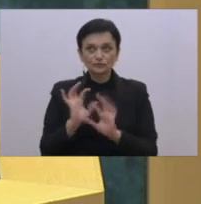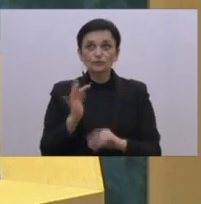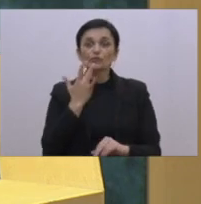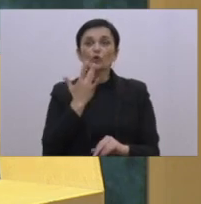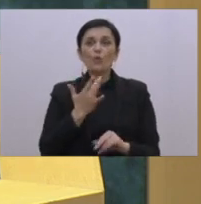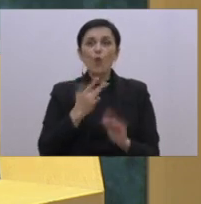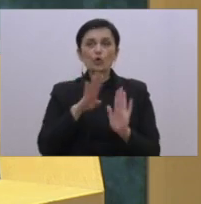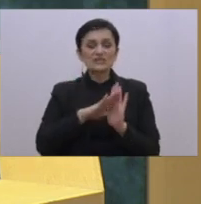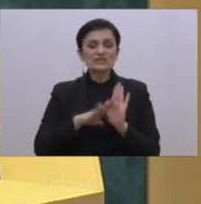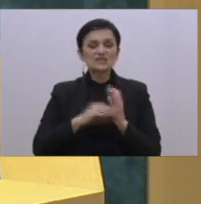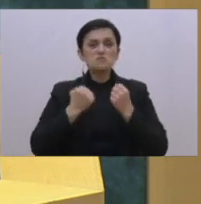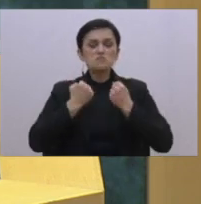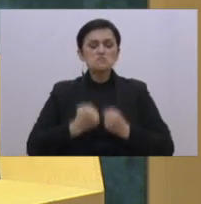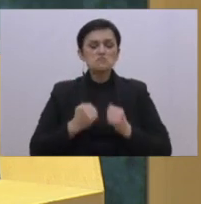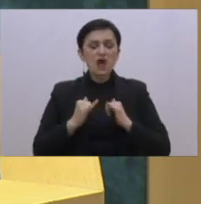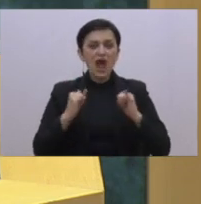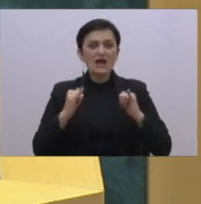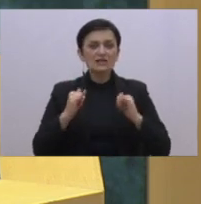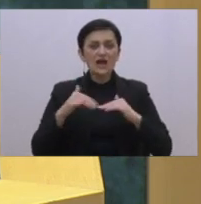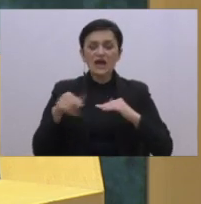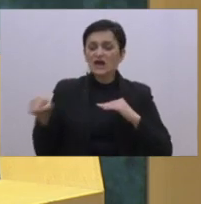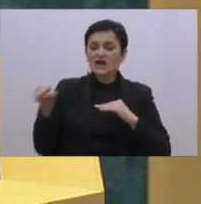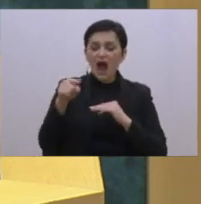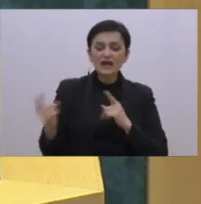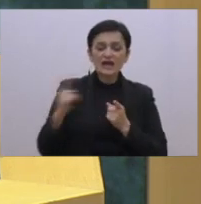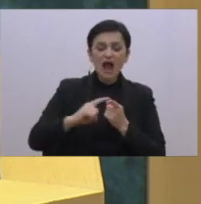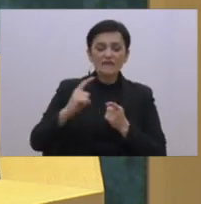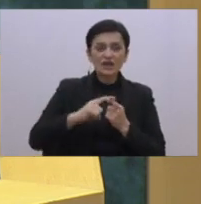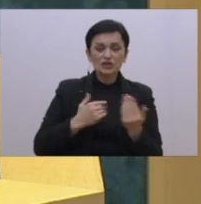პოლიტიკური სისტემის მედეგობა გარე გავლენების მიმართ.